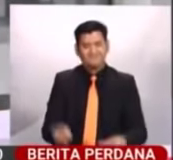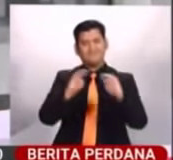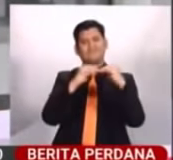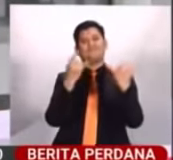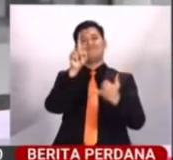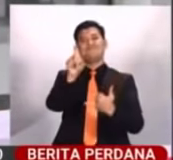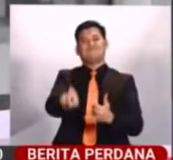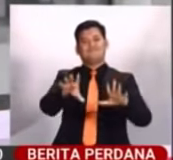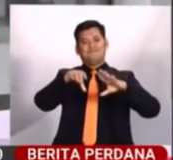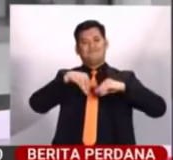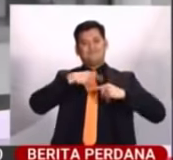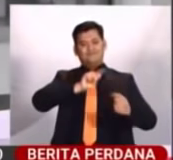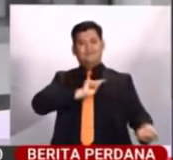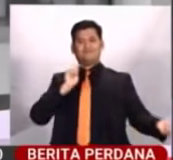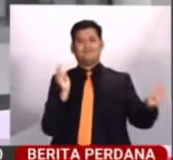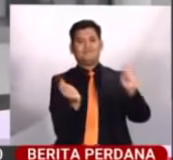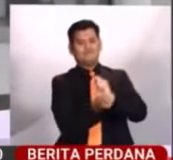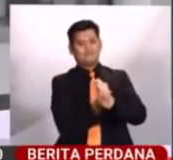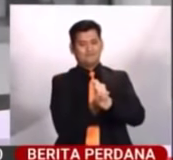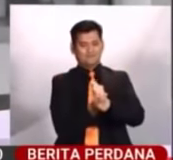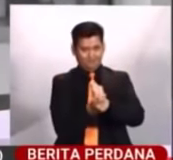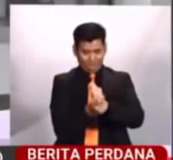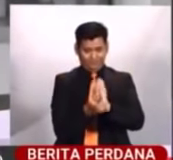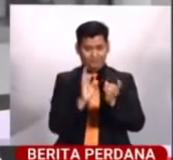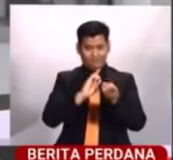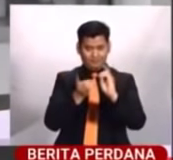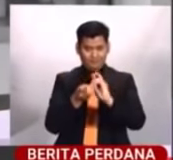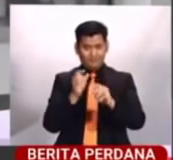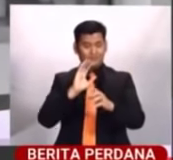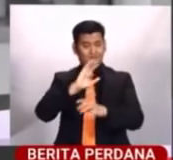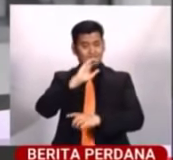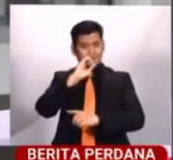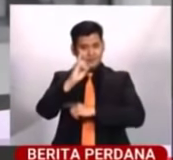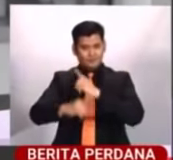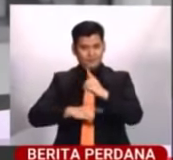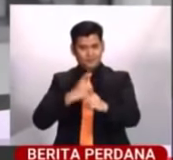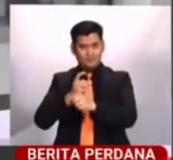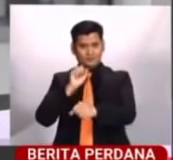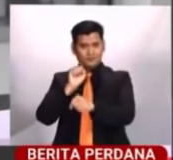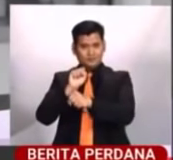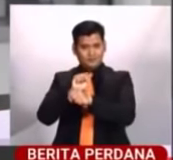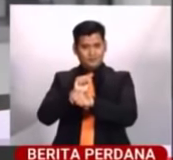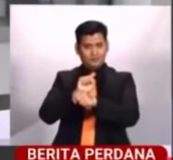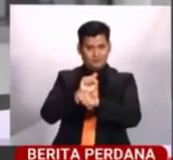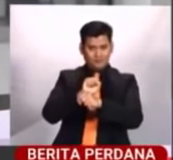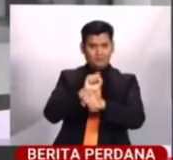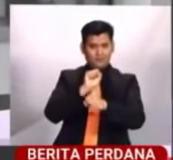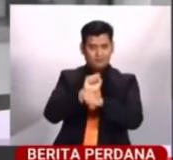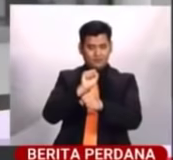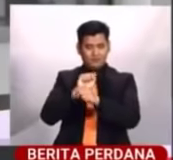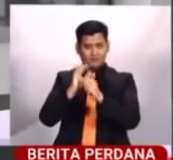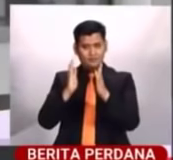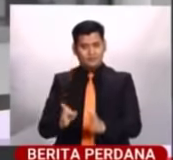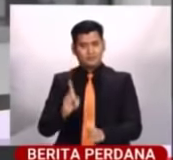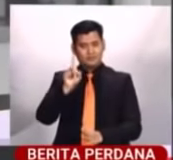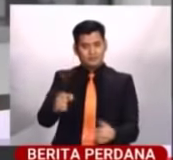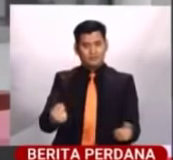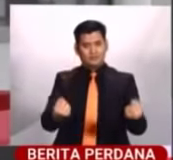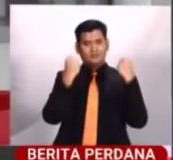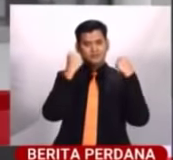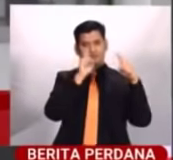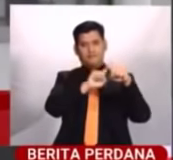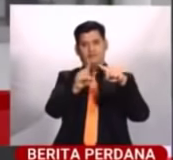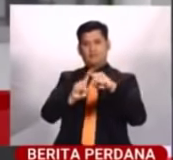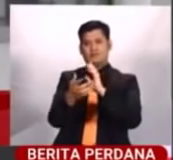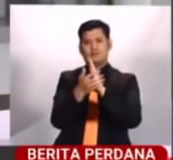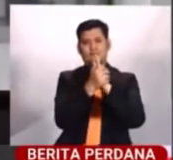Masyarakat perlu menerima transformasi pendigitalan dalam dunia pekerjaan. Justru golongan pekerja khususnya perlu menguasai pelbagai